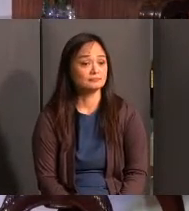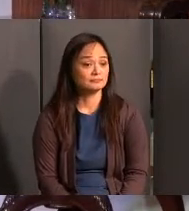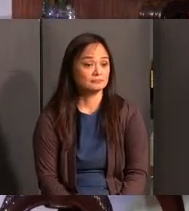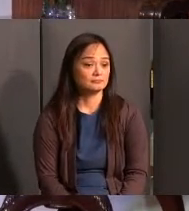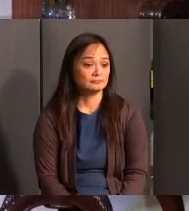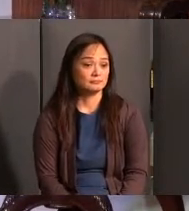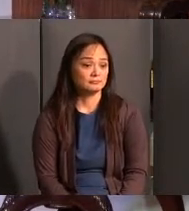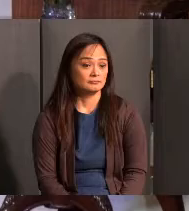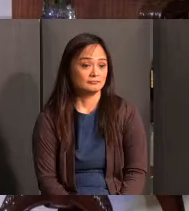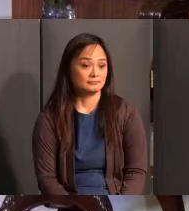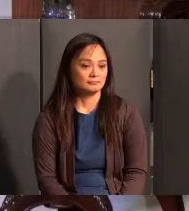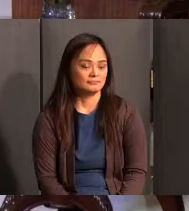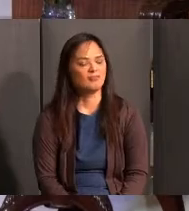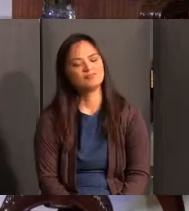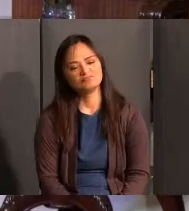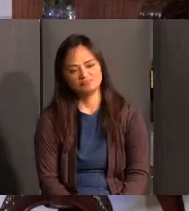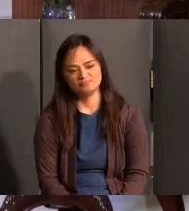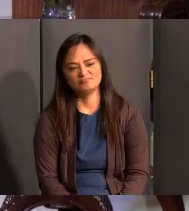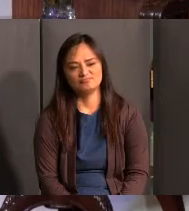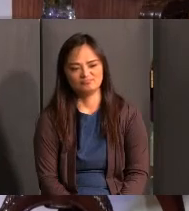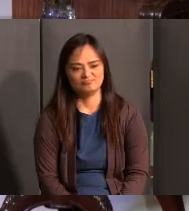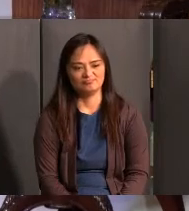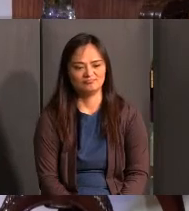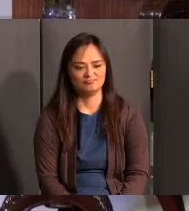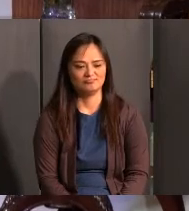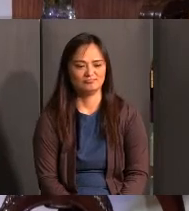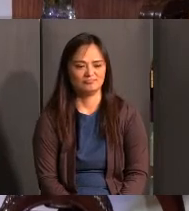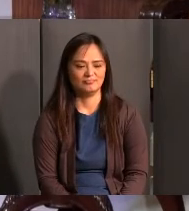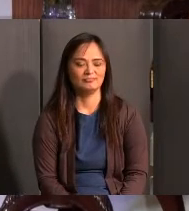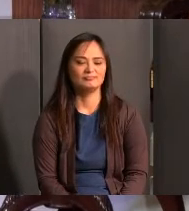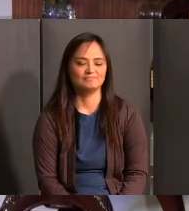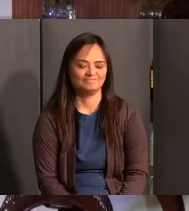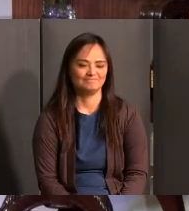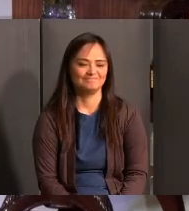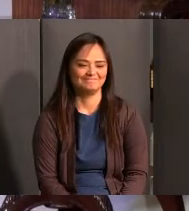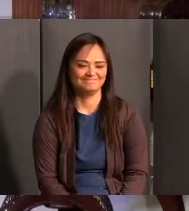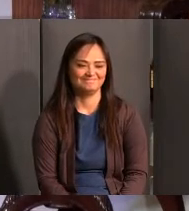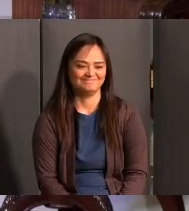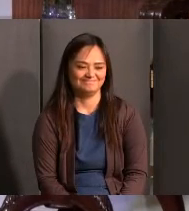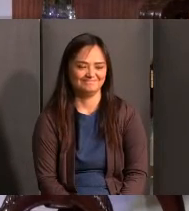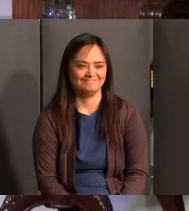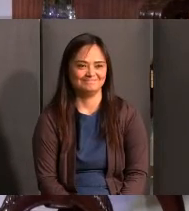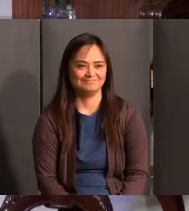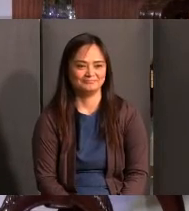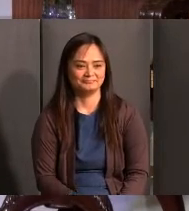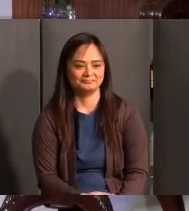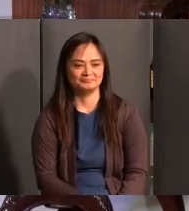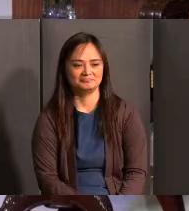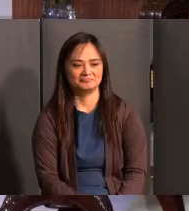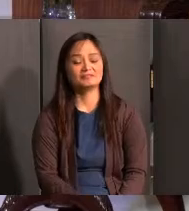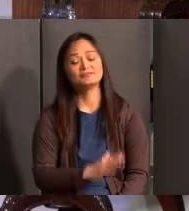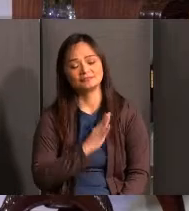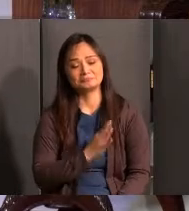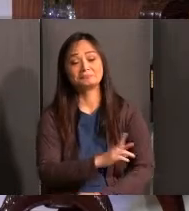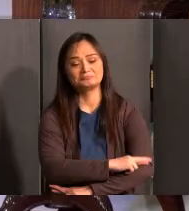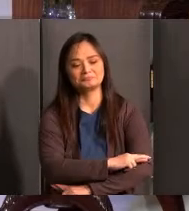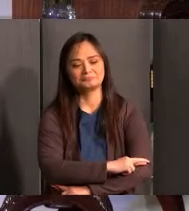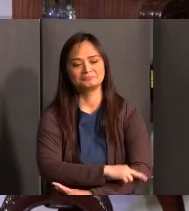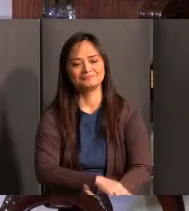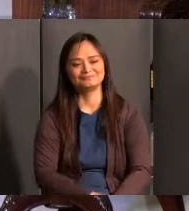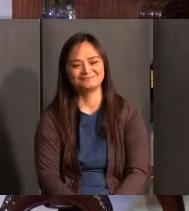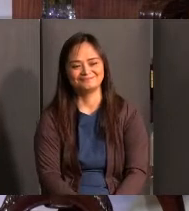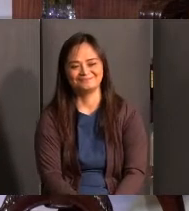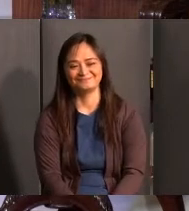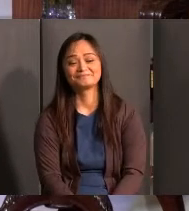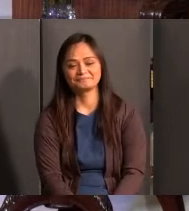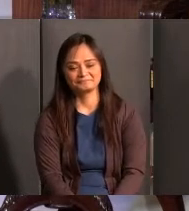humaba ka ron. Gawin mo ng exercise. You know, some people cannot do that. Naunahan siya na ng